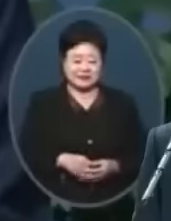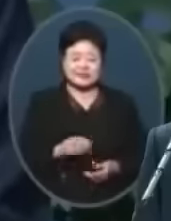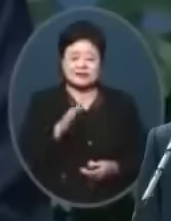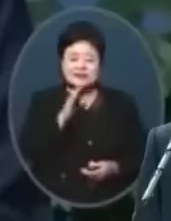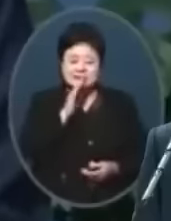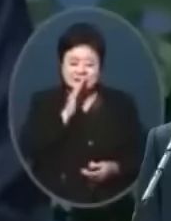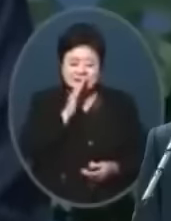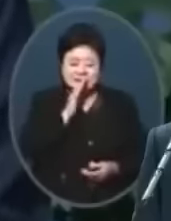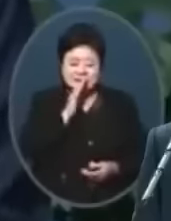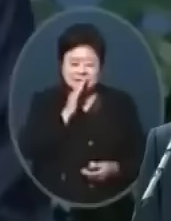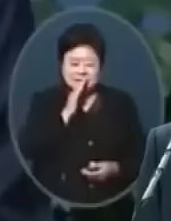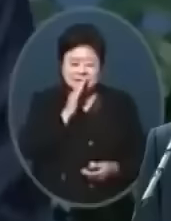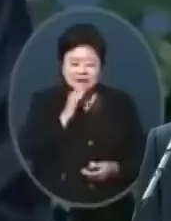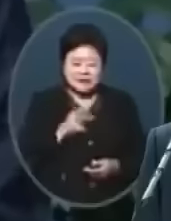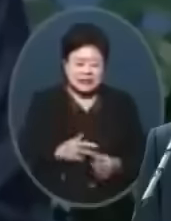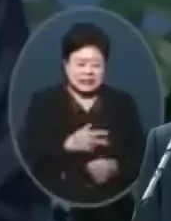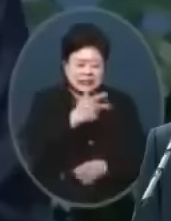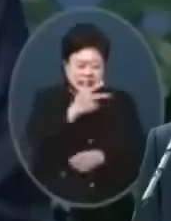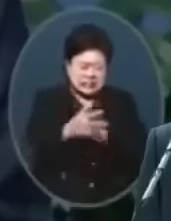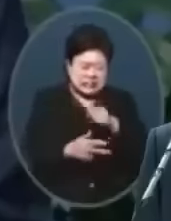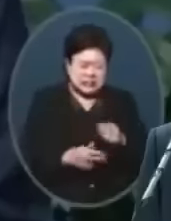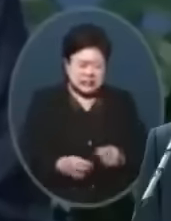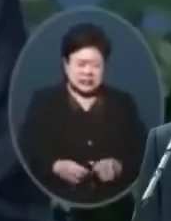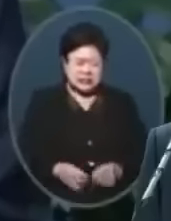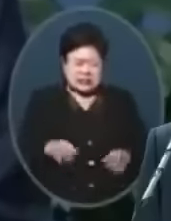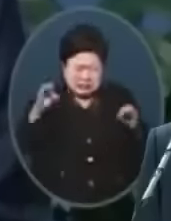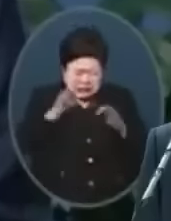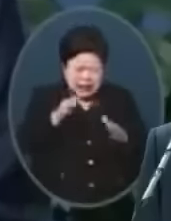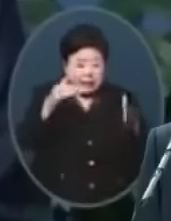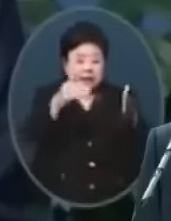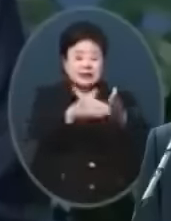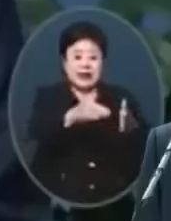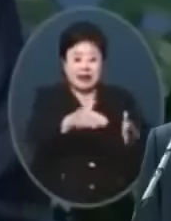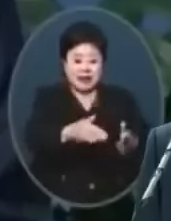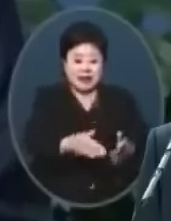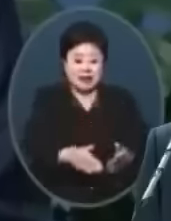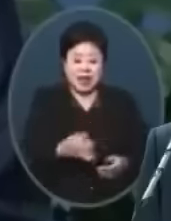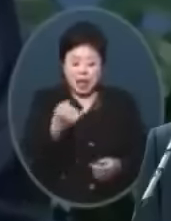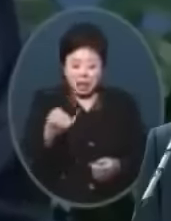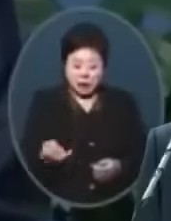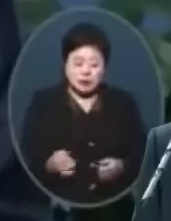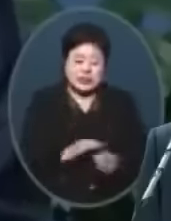아주 잠깐 지나는 시간인 것 같더라.